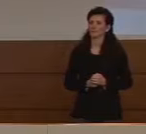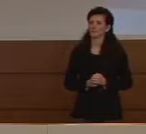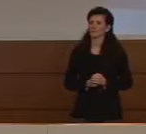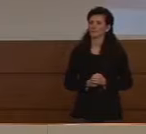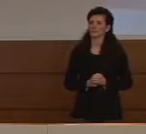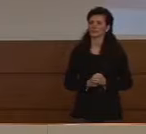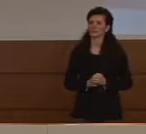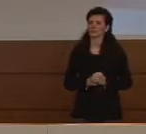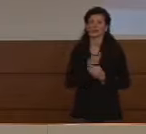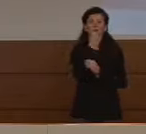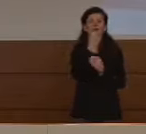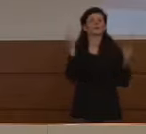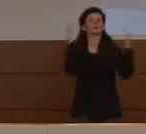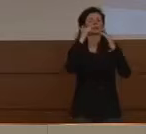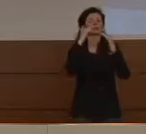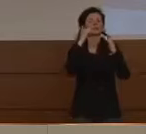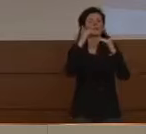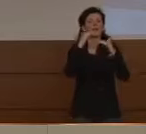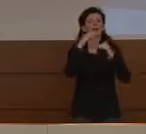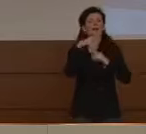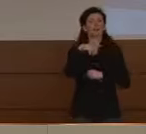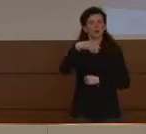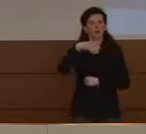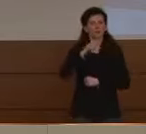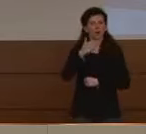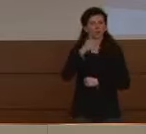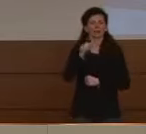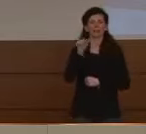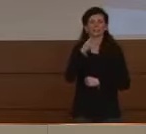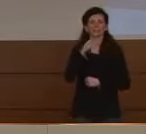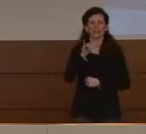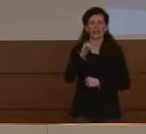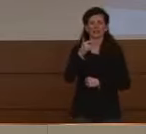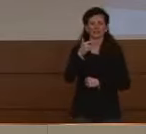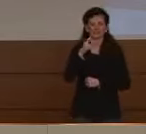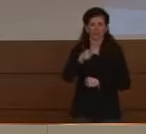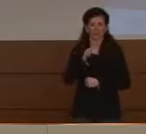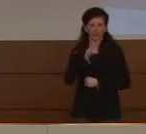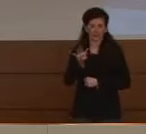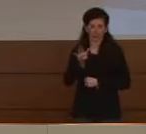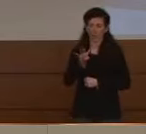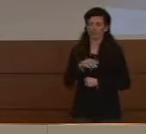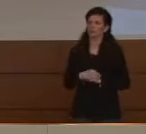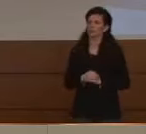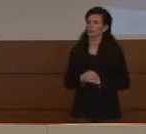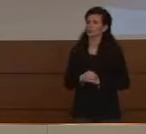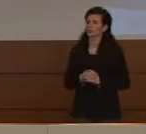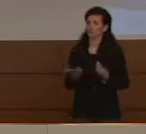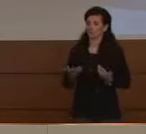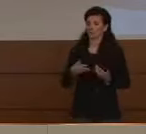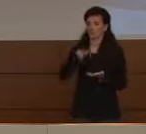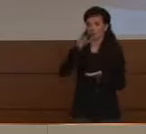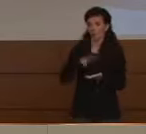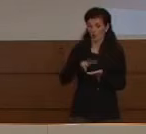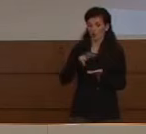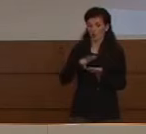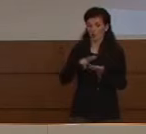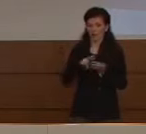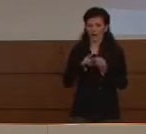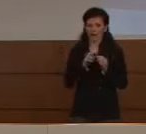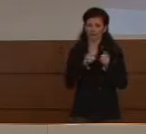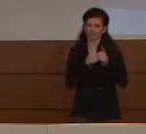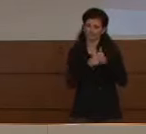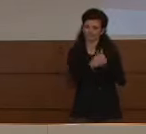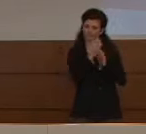buonasera paola motta sky tg24 confermando la proroga delle misure fino al 13 aprile il